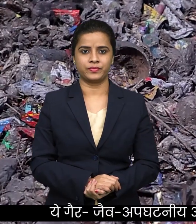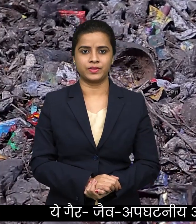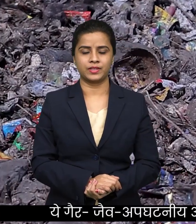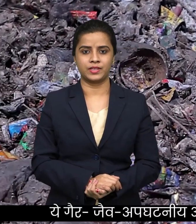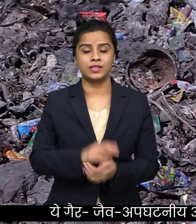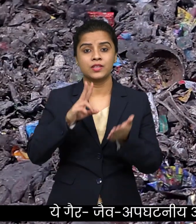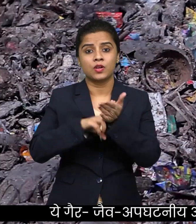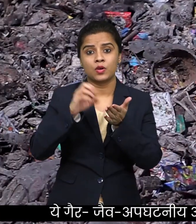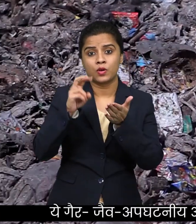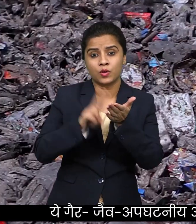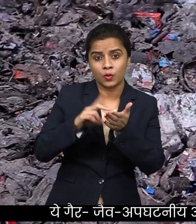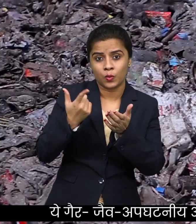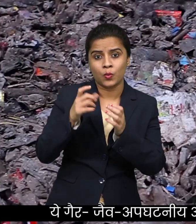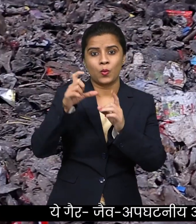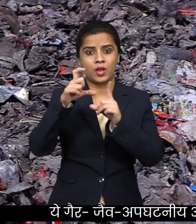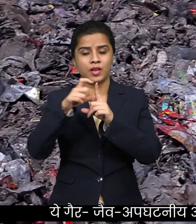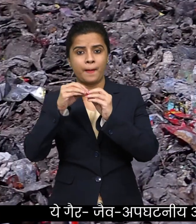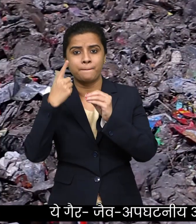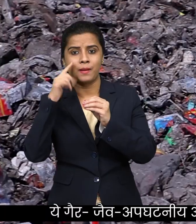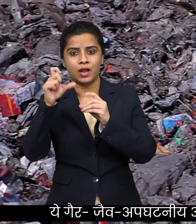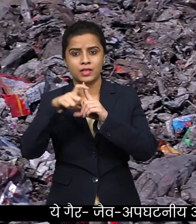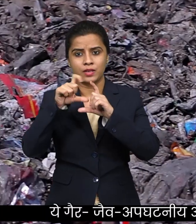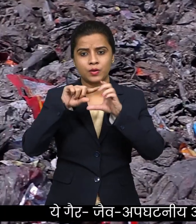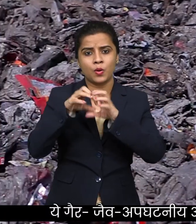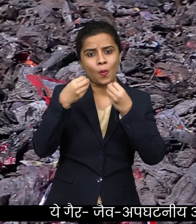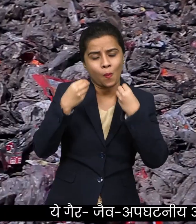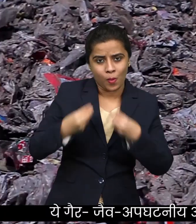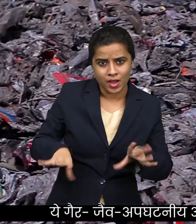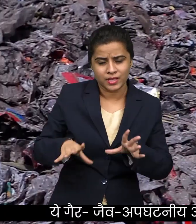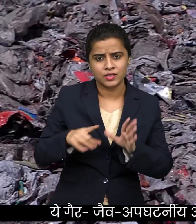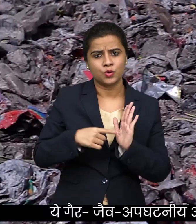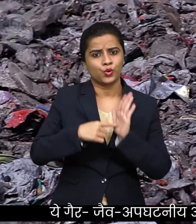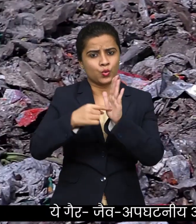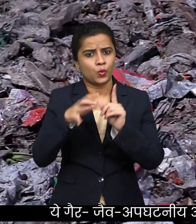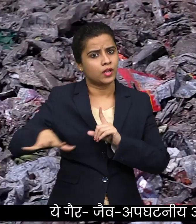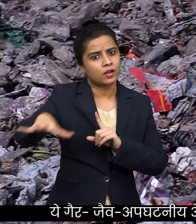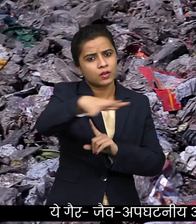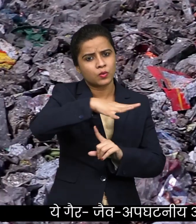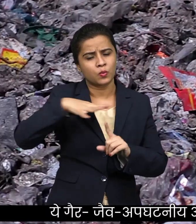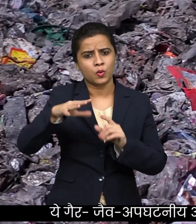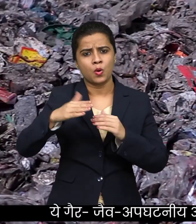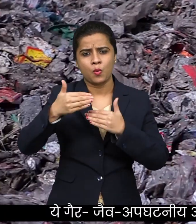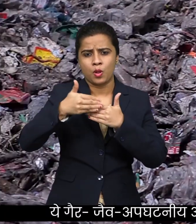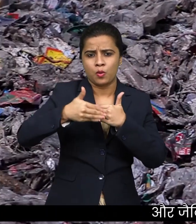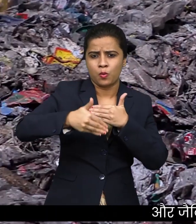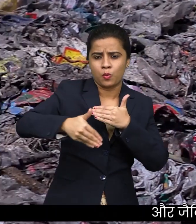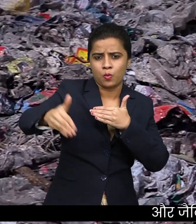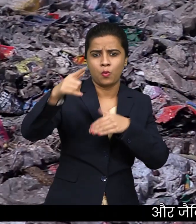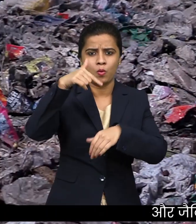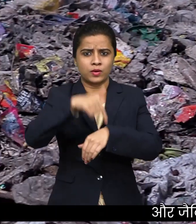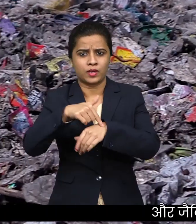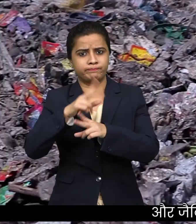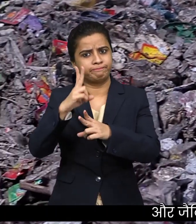ये गैर जैव अपघटनीय अपशिष्ट हमारे पर्यावरण में लंबे समय तक बने रहते हैं